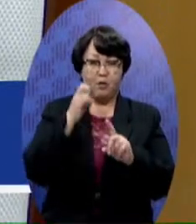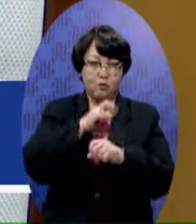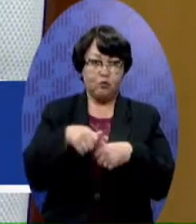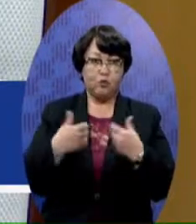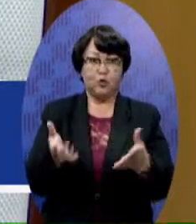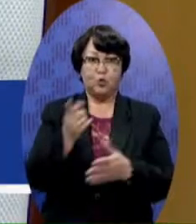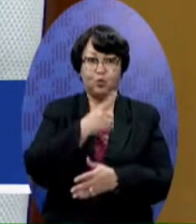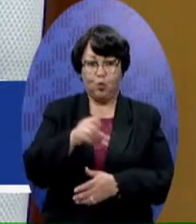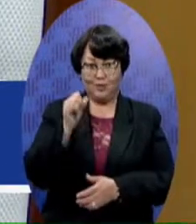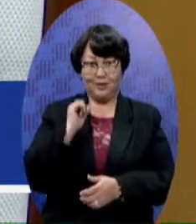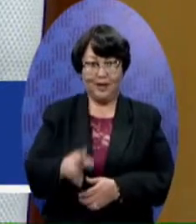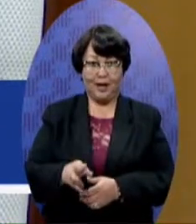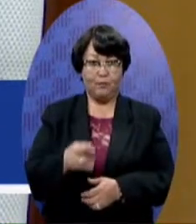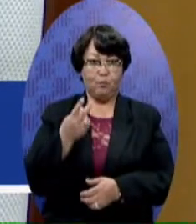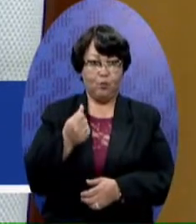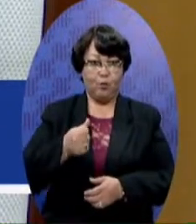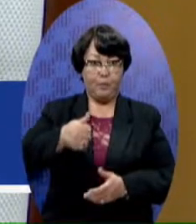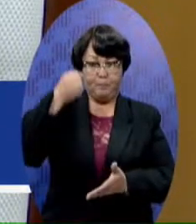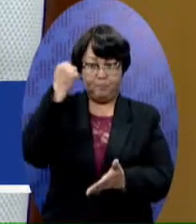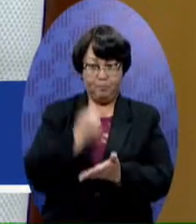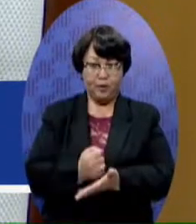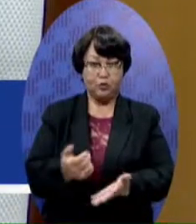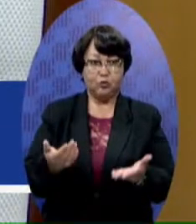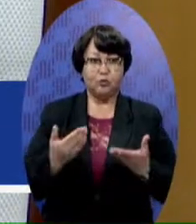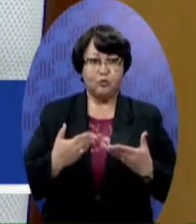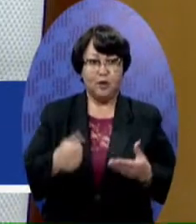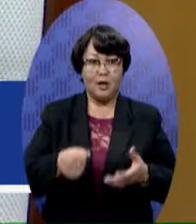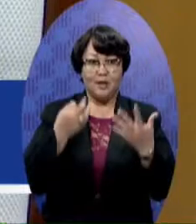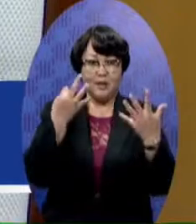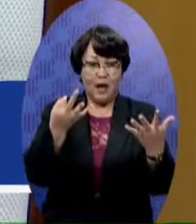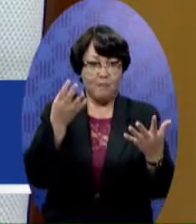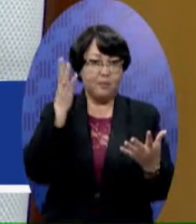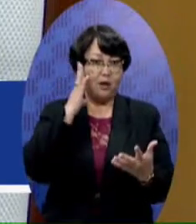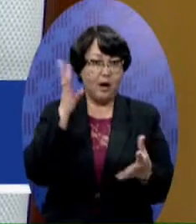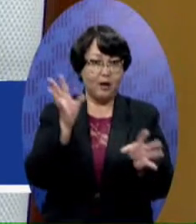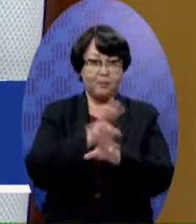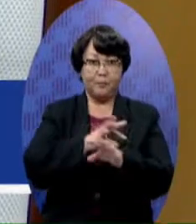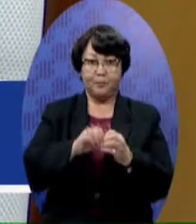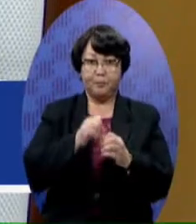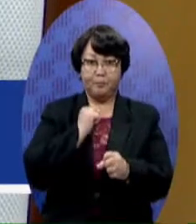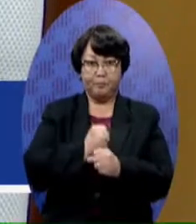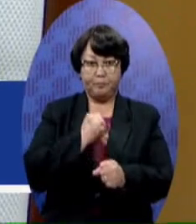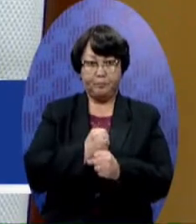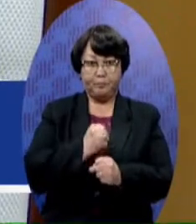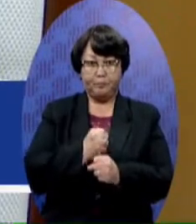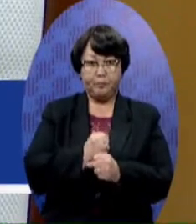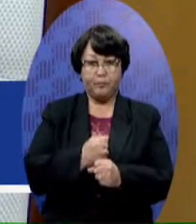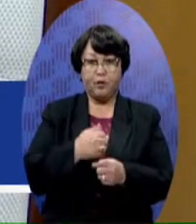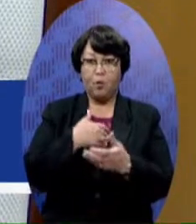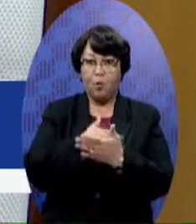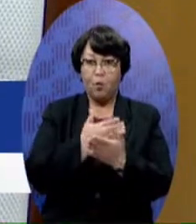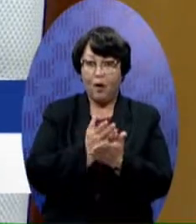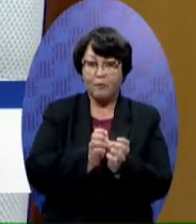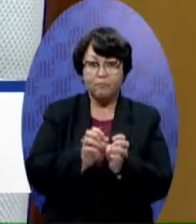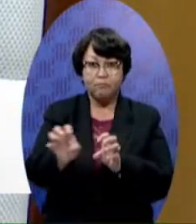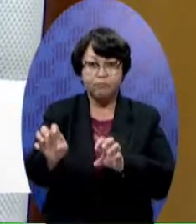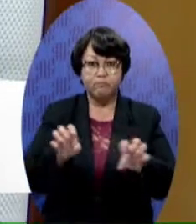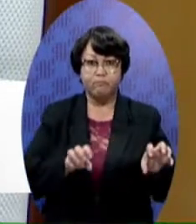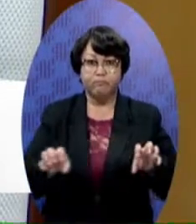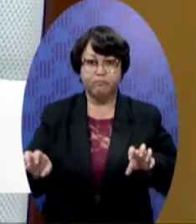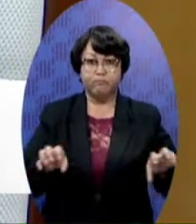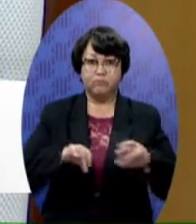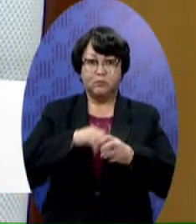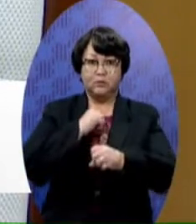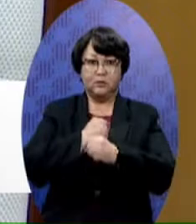байгаа. За энэ 100 сая төгрөгийг 8 арга хэмжээ энд зохион байгуулж хуваарлаад ингээд ажиллаж байна.